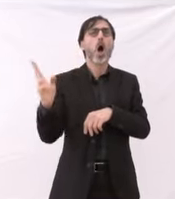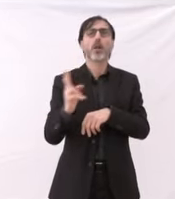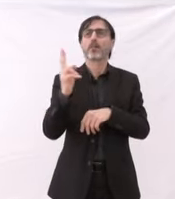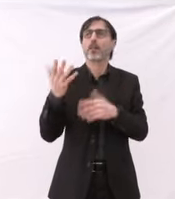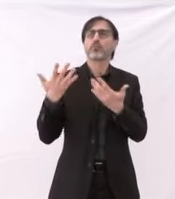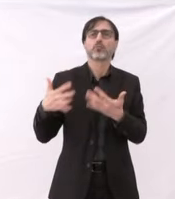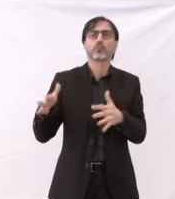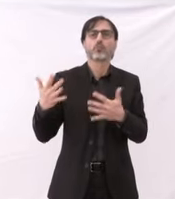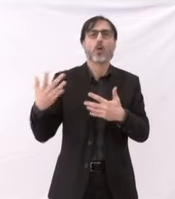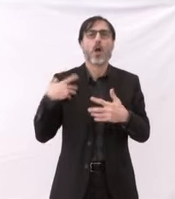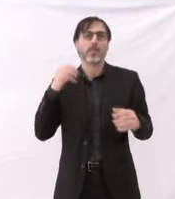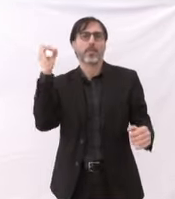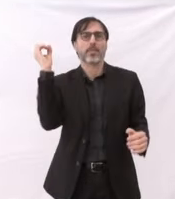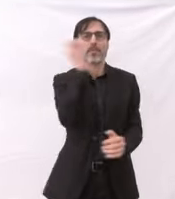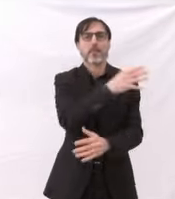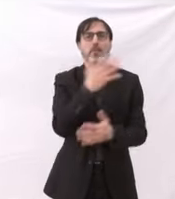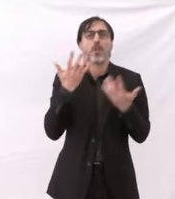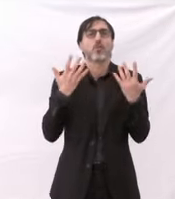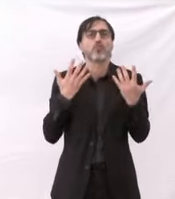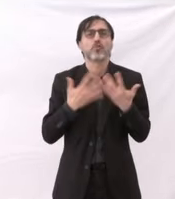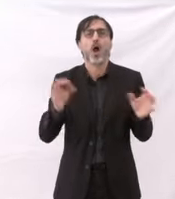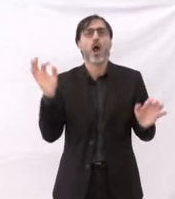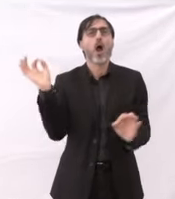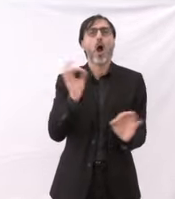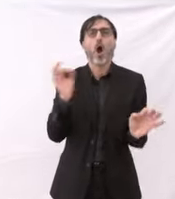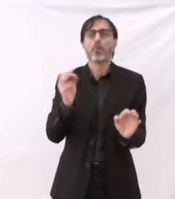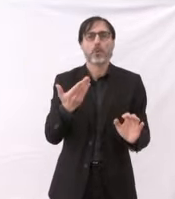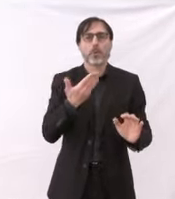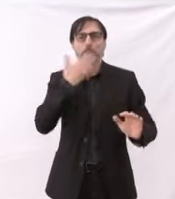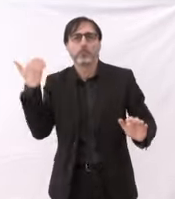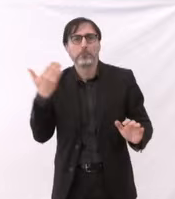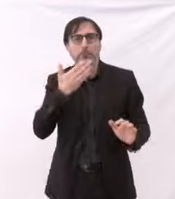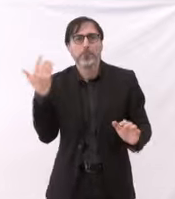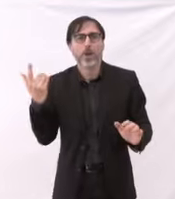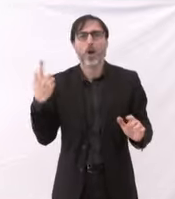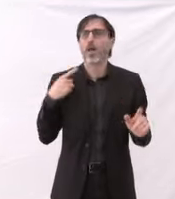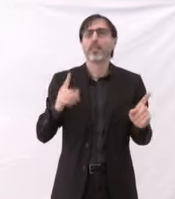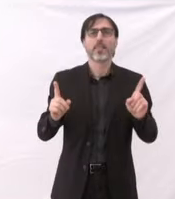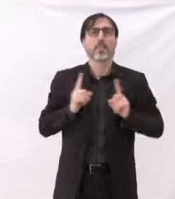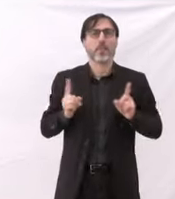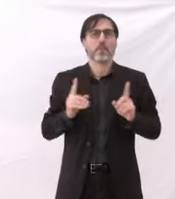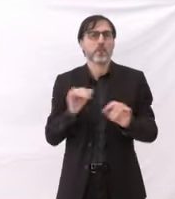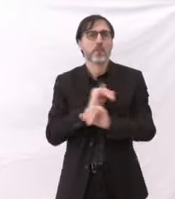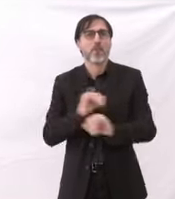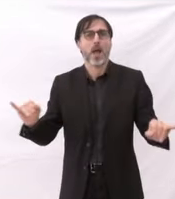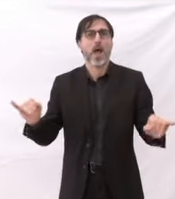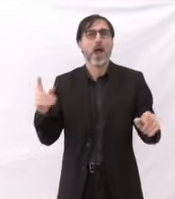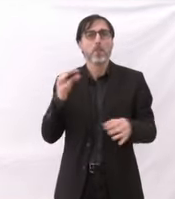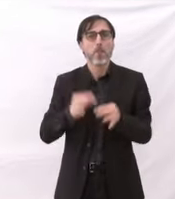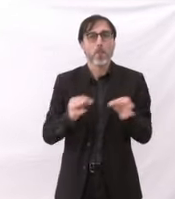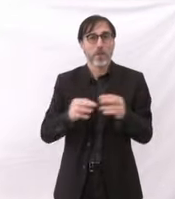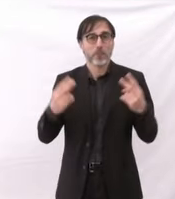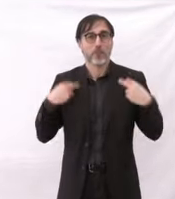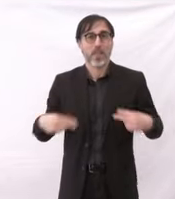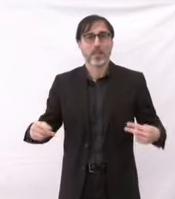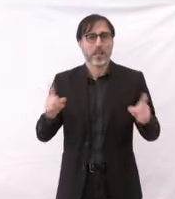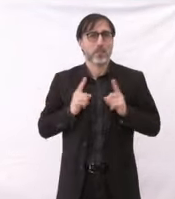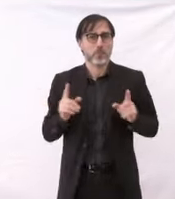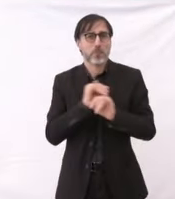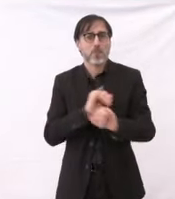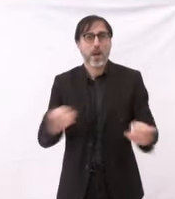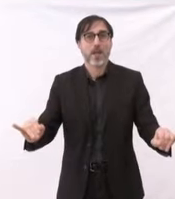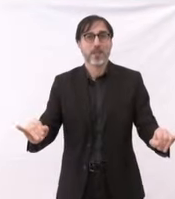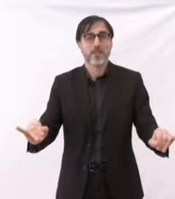ciò che ha dimenticato o omesso di difendere in vita.